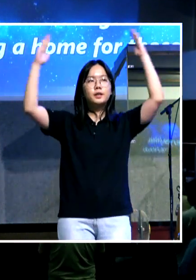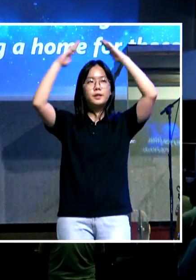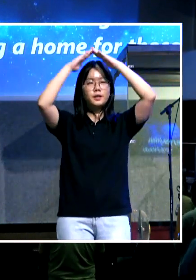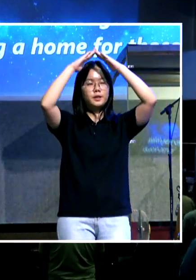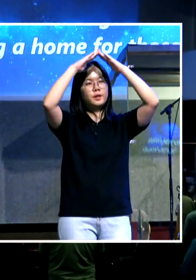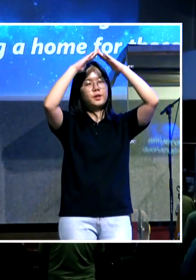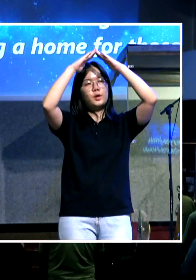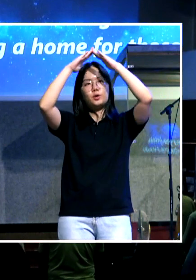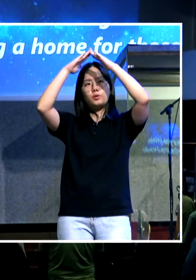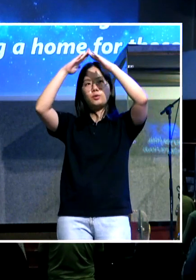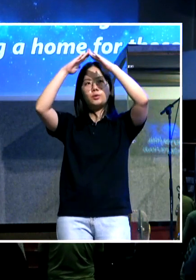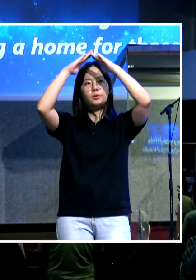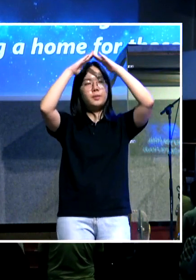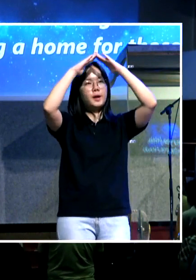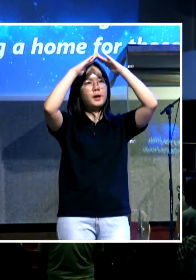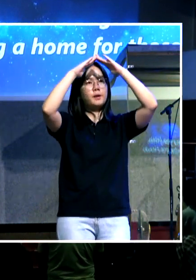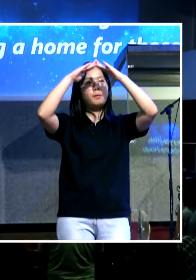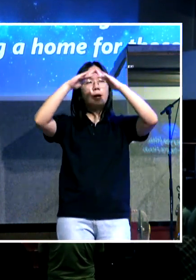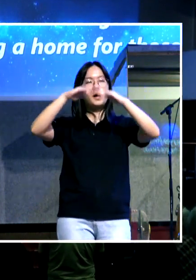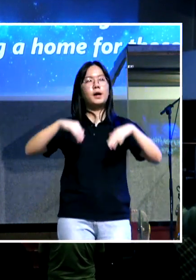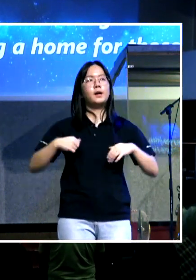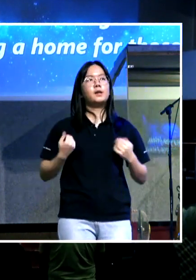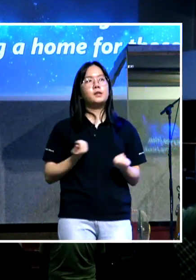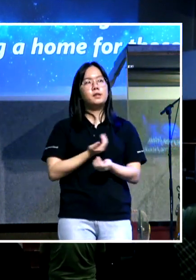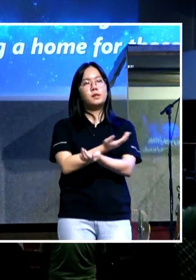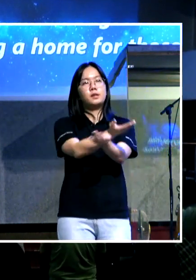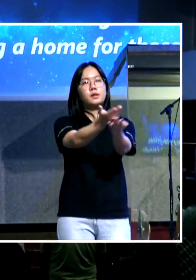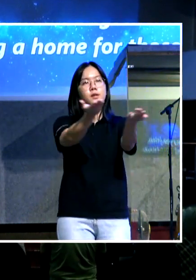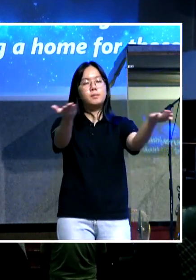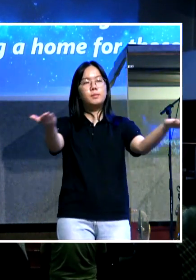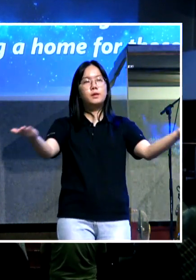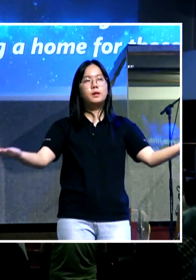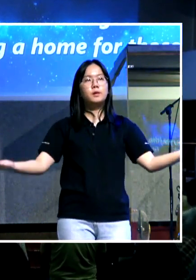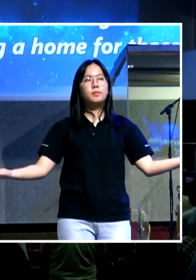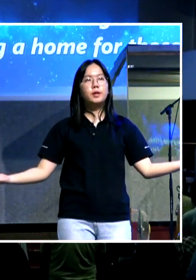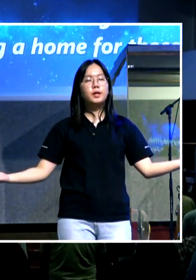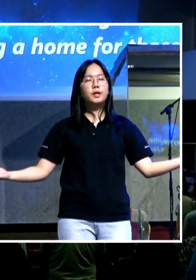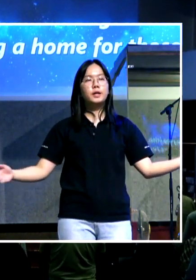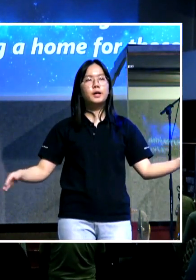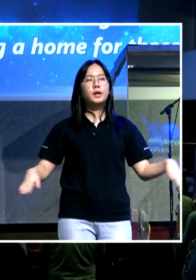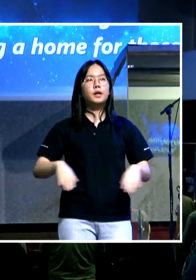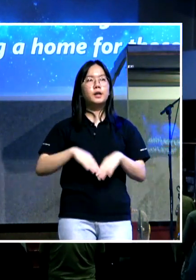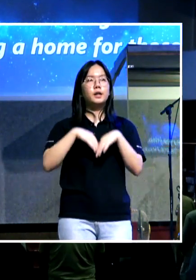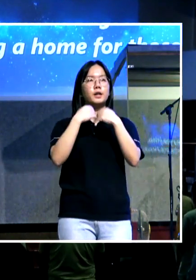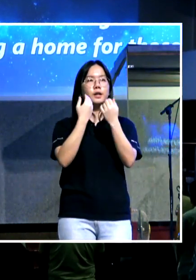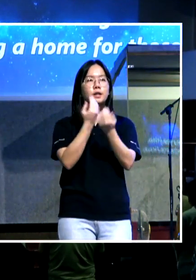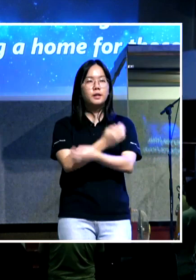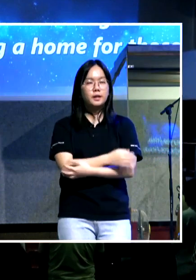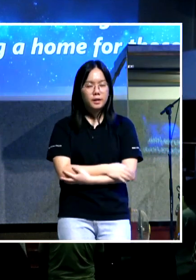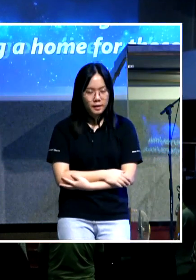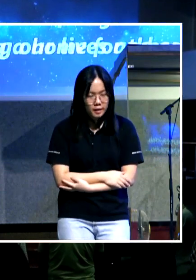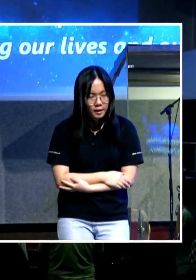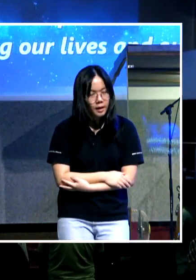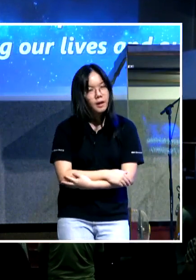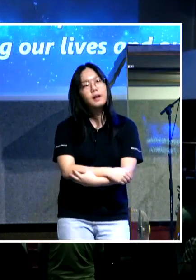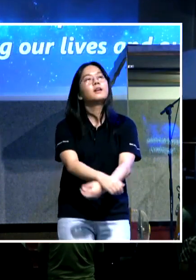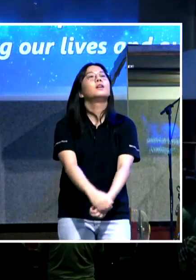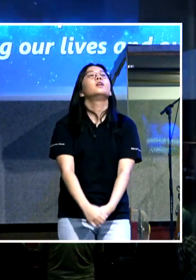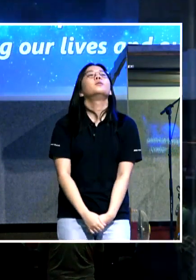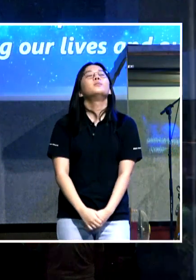menjadi rumah bagi mereka yang